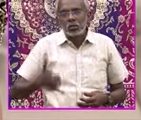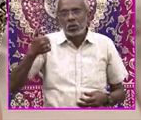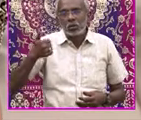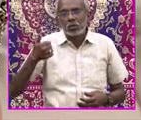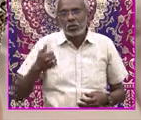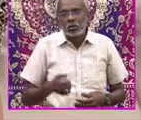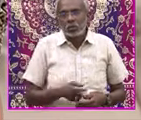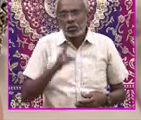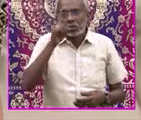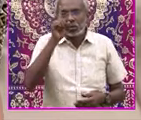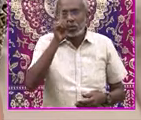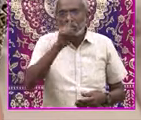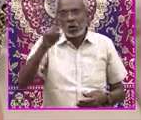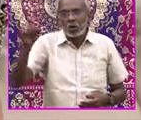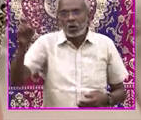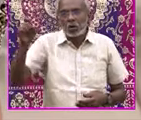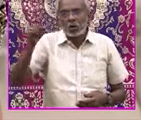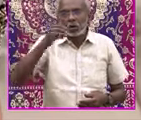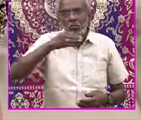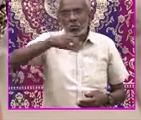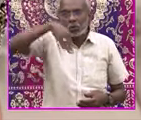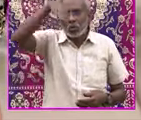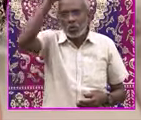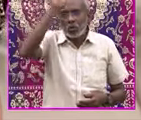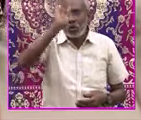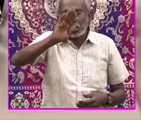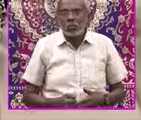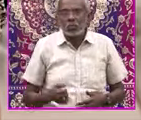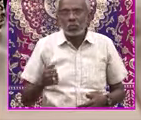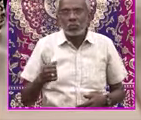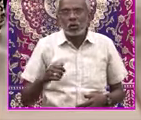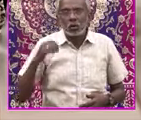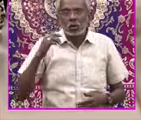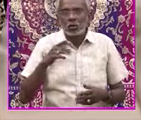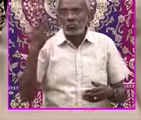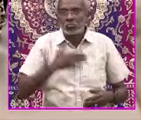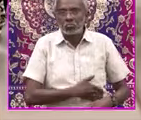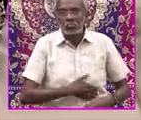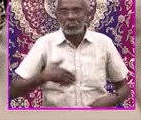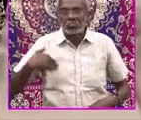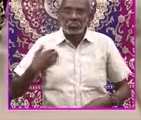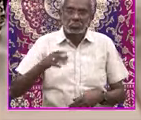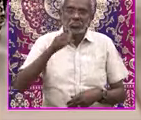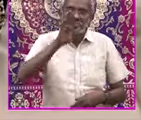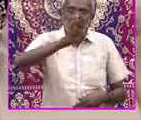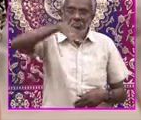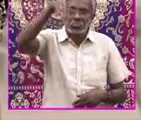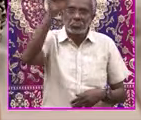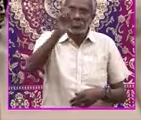யானைகளை கொன்று குவித்தவர் கருணாகர தொண்டைமான், ஒரு அரக்கன் மாதிரி போரிடுவர். அந்த வெற்றியை தேடி தந்தது